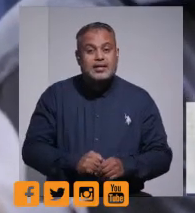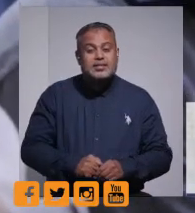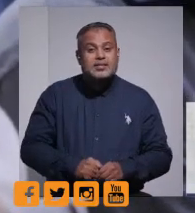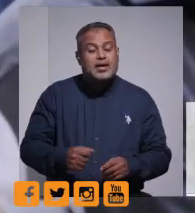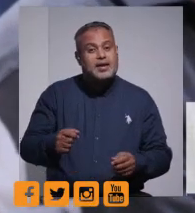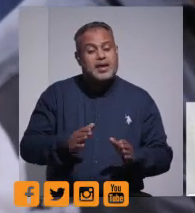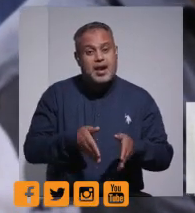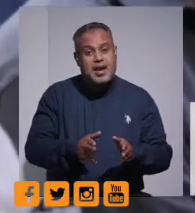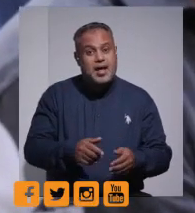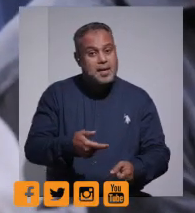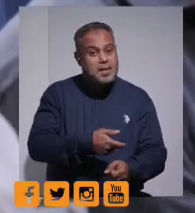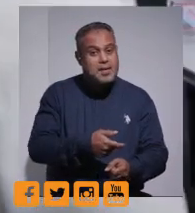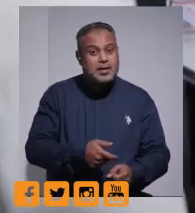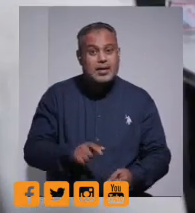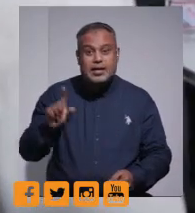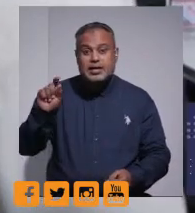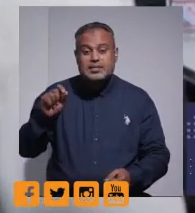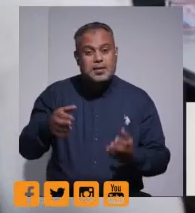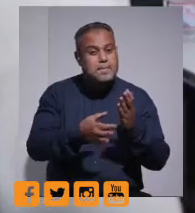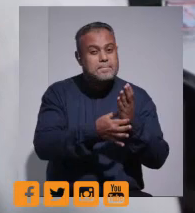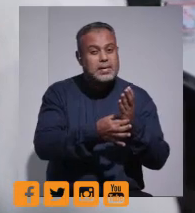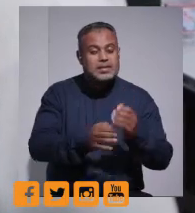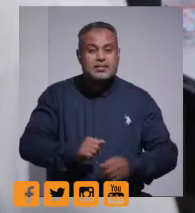اكثر من عشرين مريضه